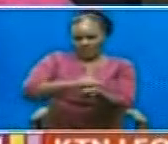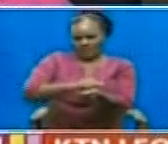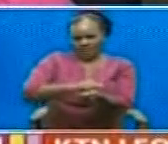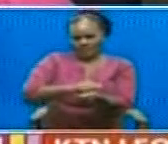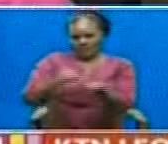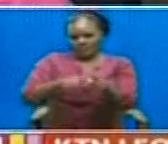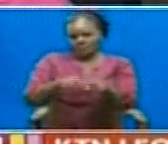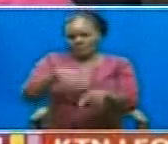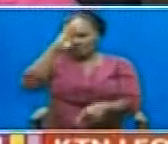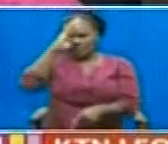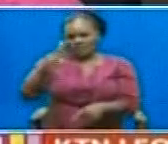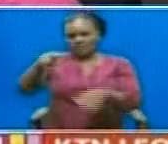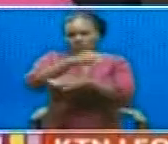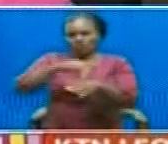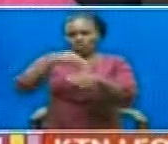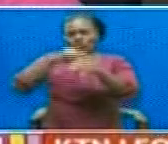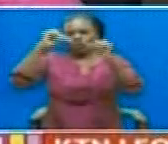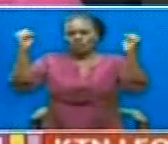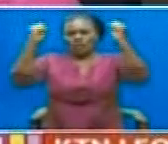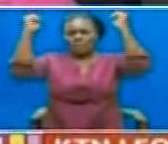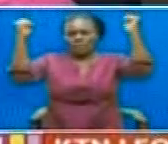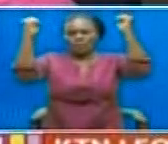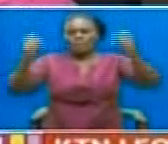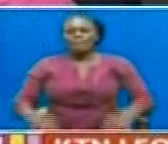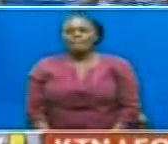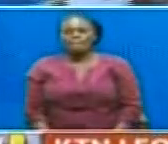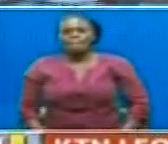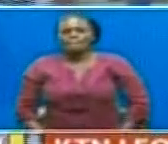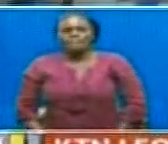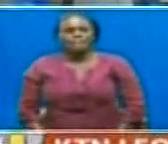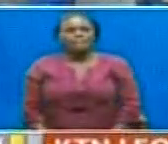again on Saturday, they will be national champions now, which is where they're headed.